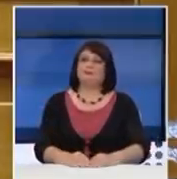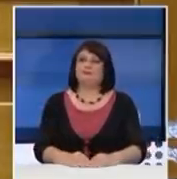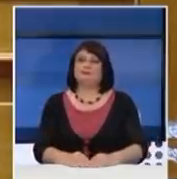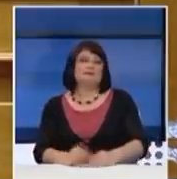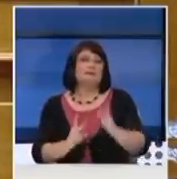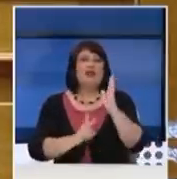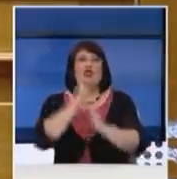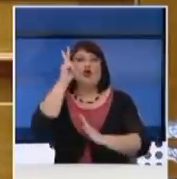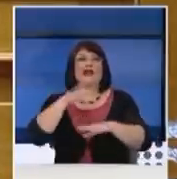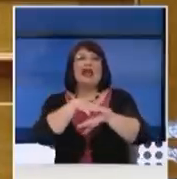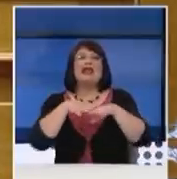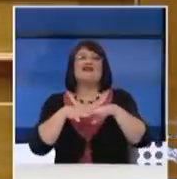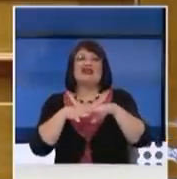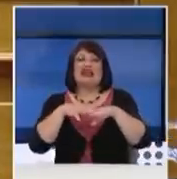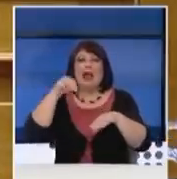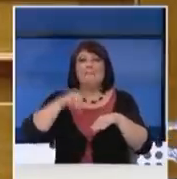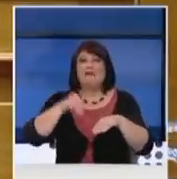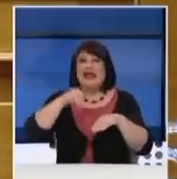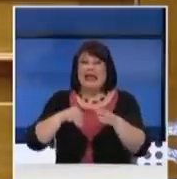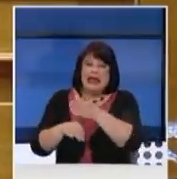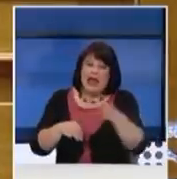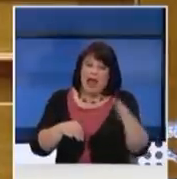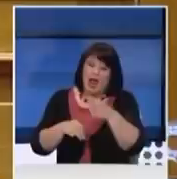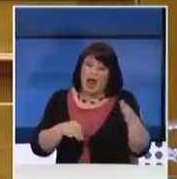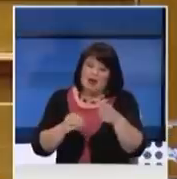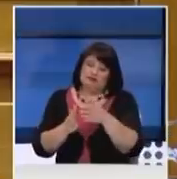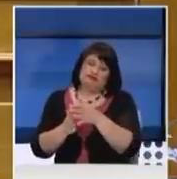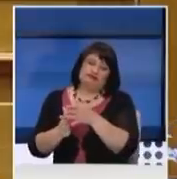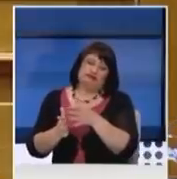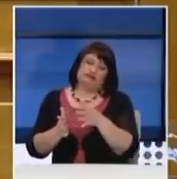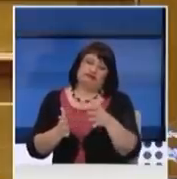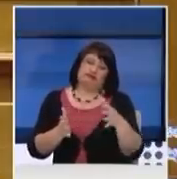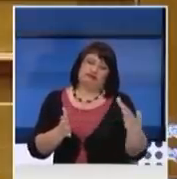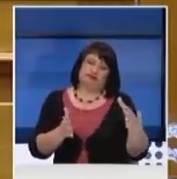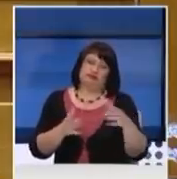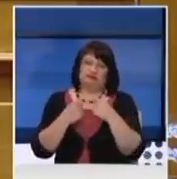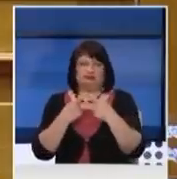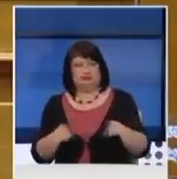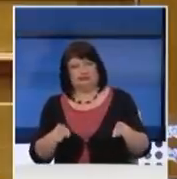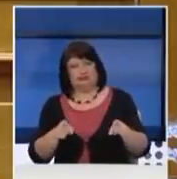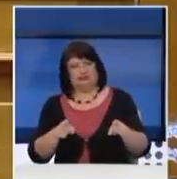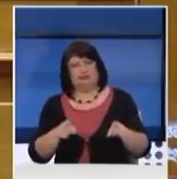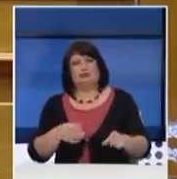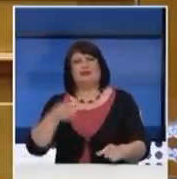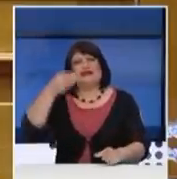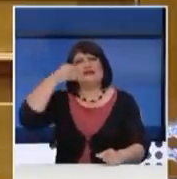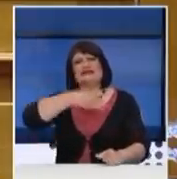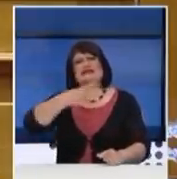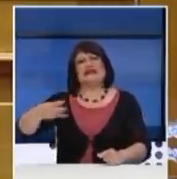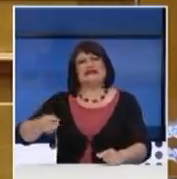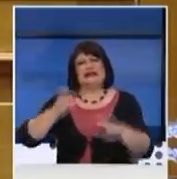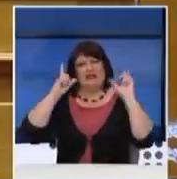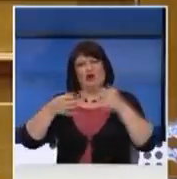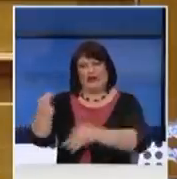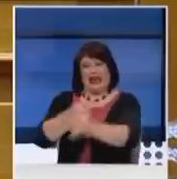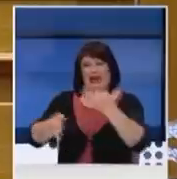των 12 ναυτικών μιλίων εις δυσμάς, παρά το περί του αντιθέτου που έλεγαν πριν μερικά χρόνια στο ΣΥΡΙΖΑ ή της Νέας